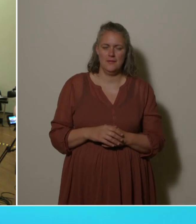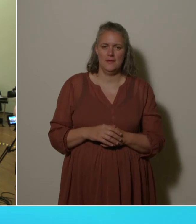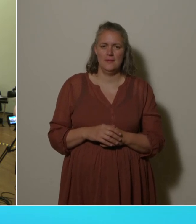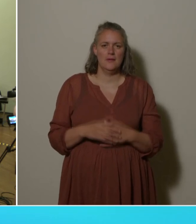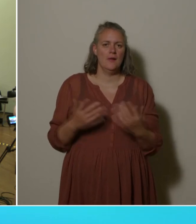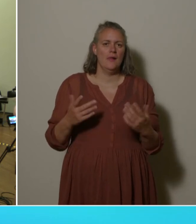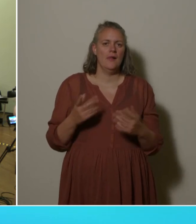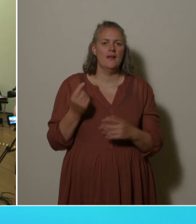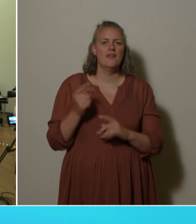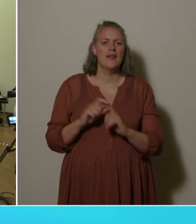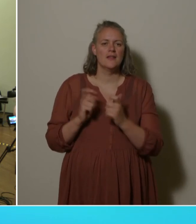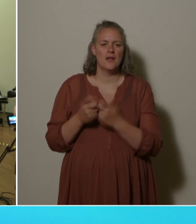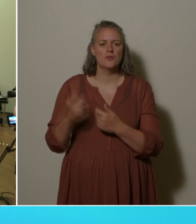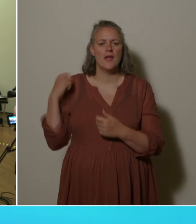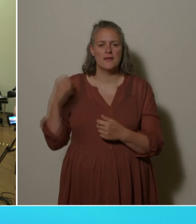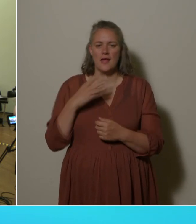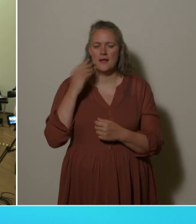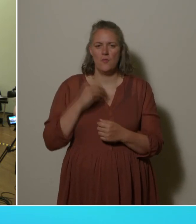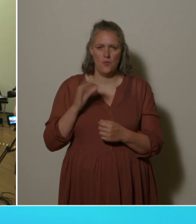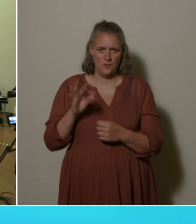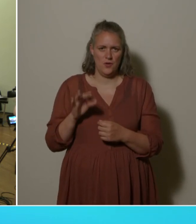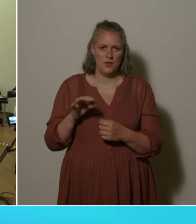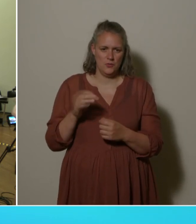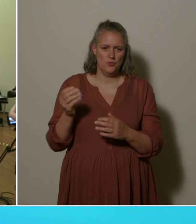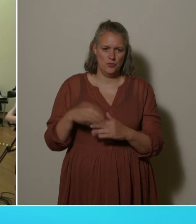Wobei der Finanzausschuss gestern auch die Zustimmung empfohlen hat. Dankeschön.